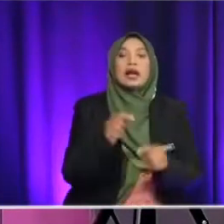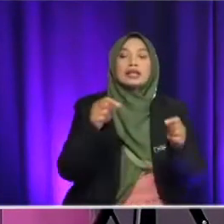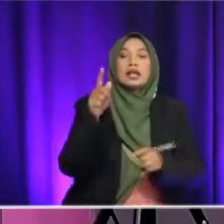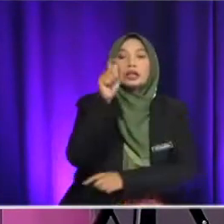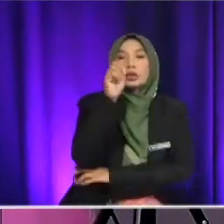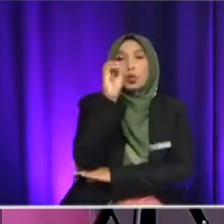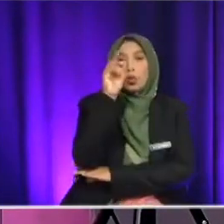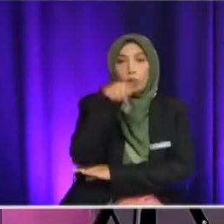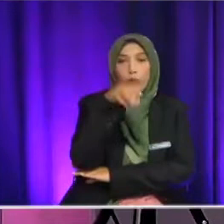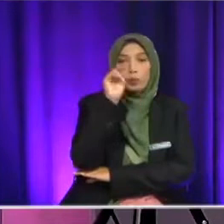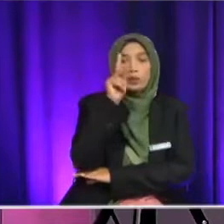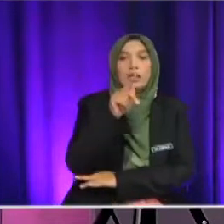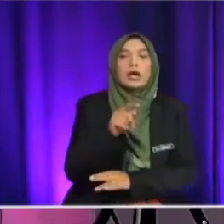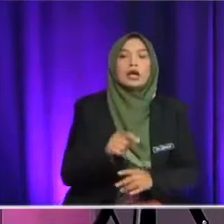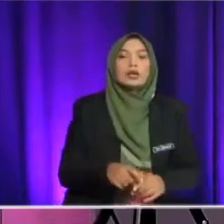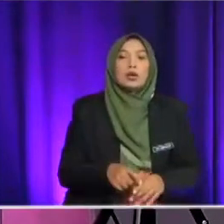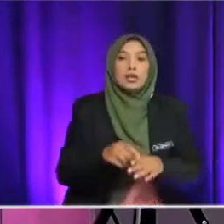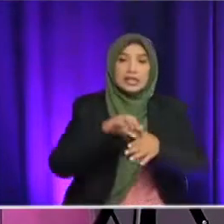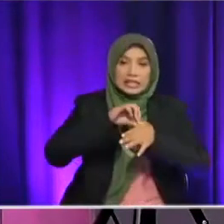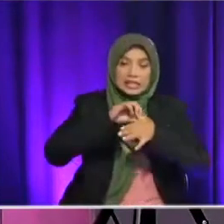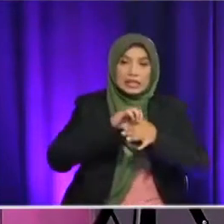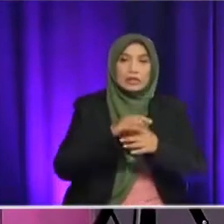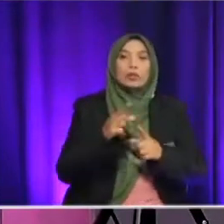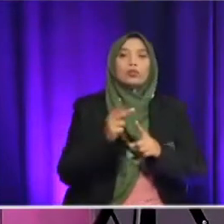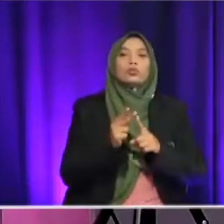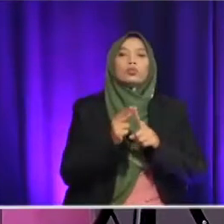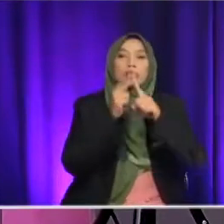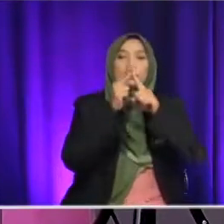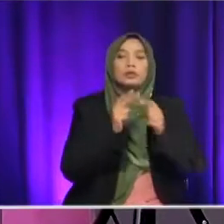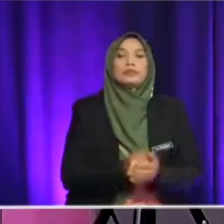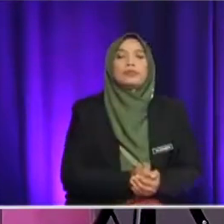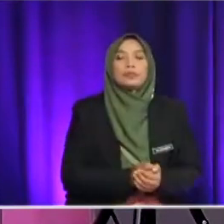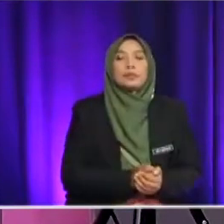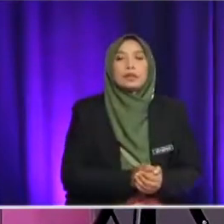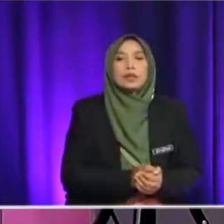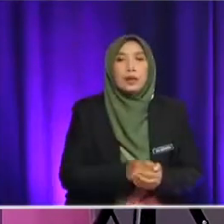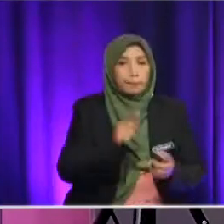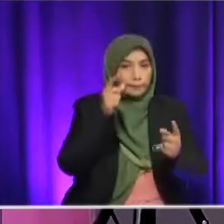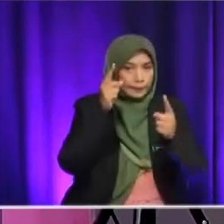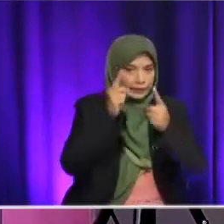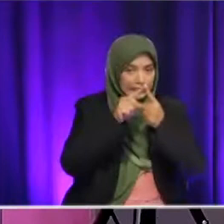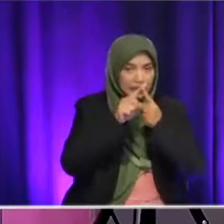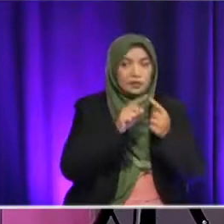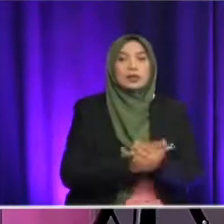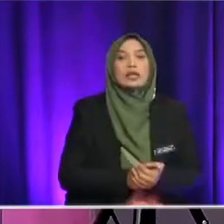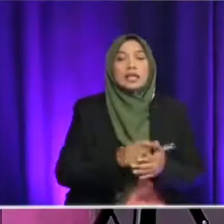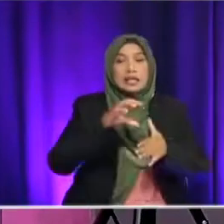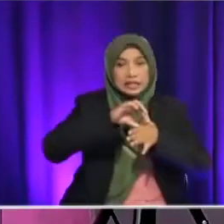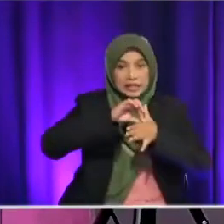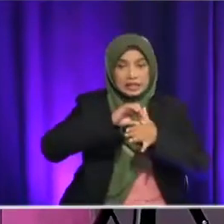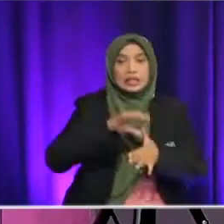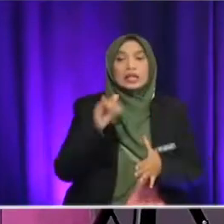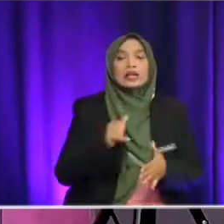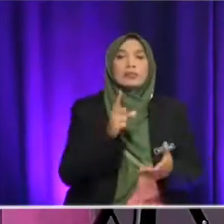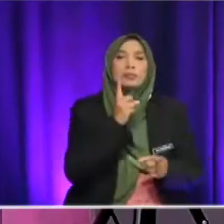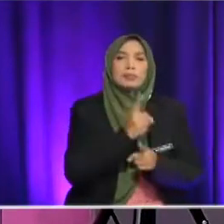Ialah isi utama ataupun ayat ini mengandungi penyataan idea ataupun isi yang bersesuaian dengan